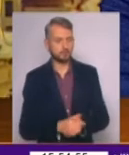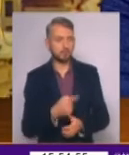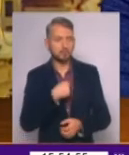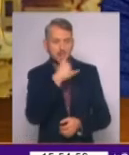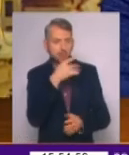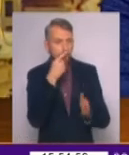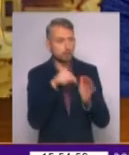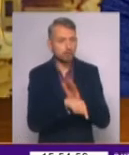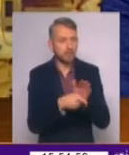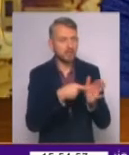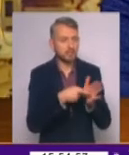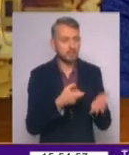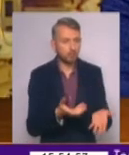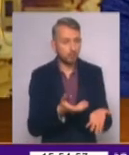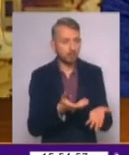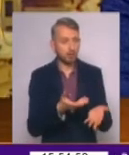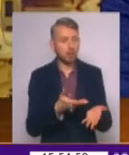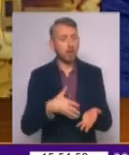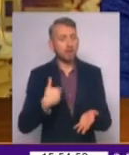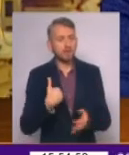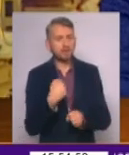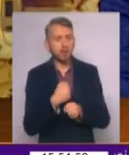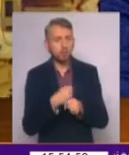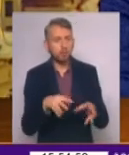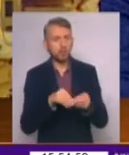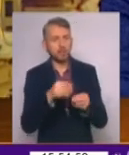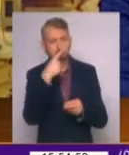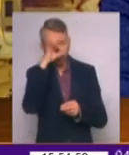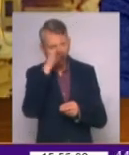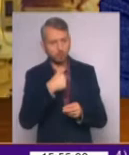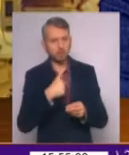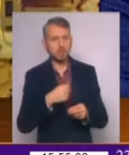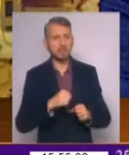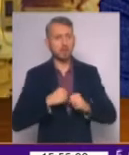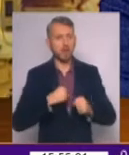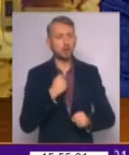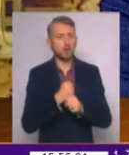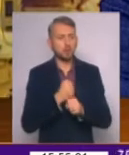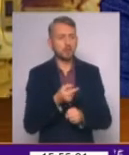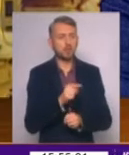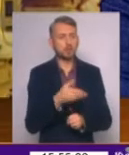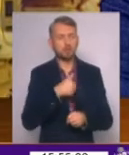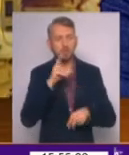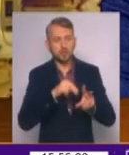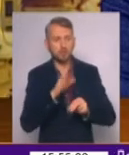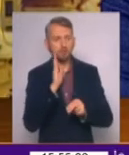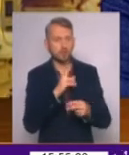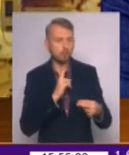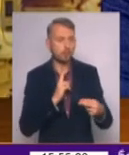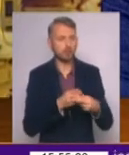можемо втручатися в слідство. Ефективна робота з поліцією, ми намагаємося ефективно робити те, що ми вважаємо буде